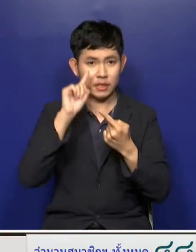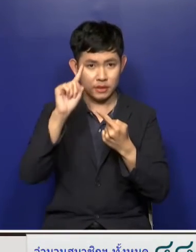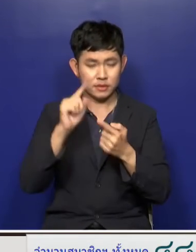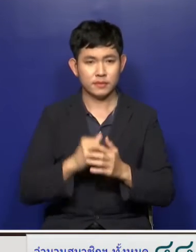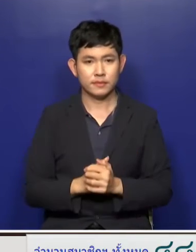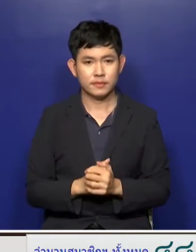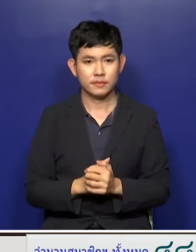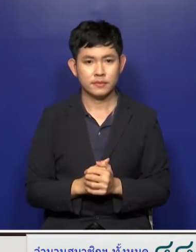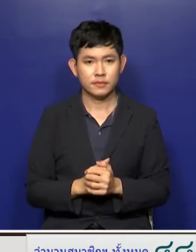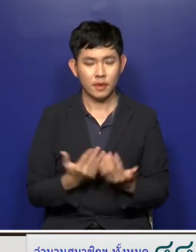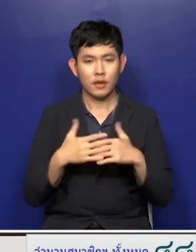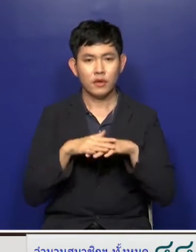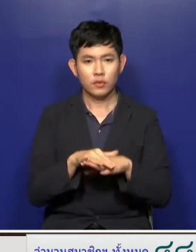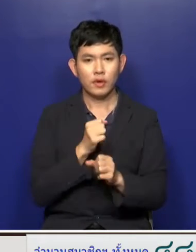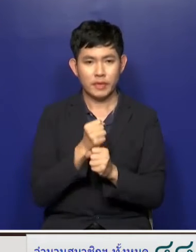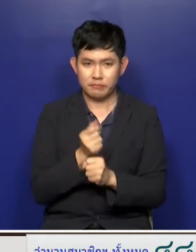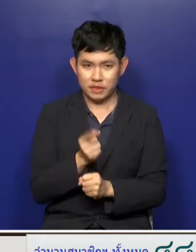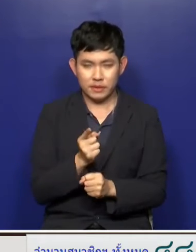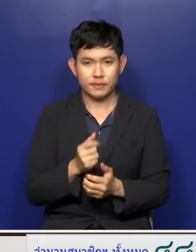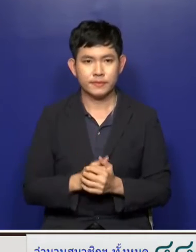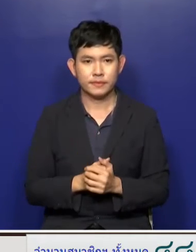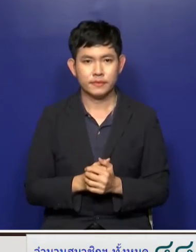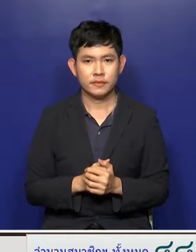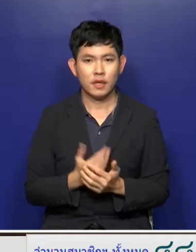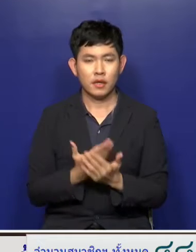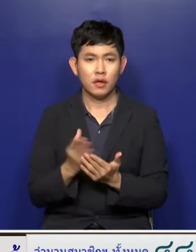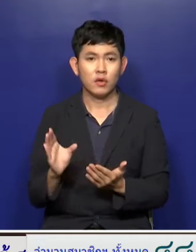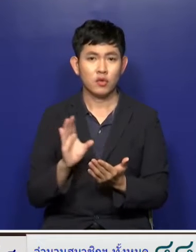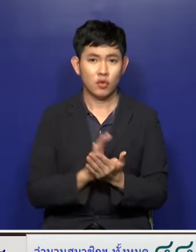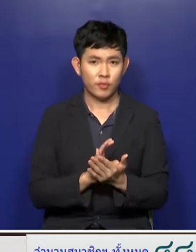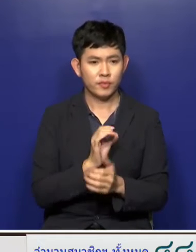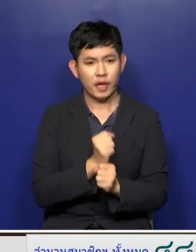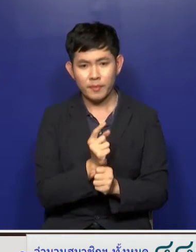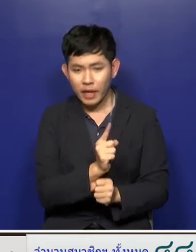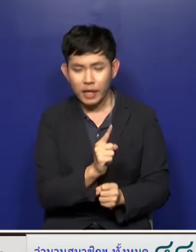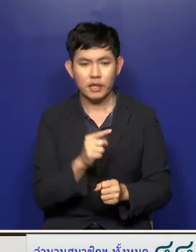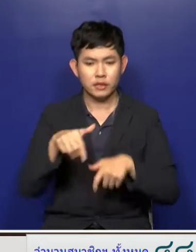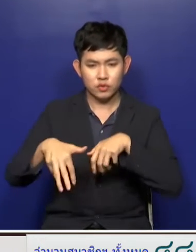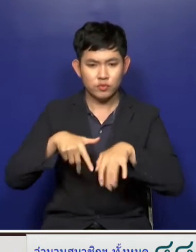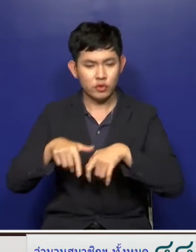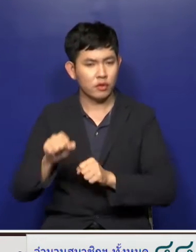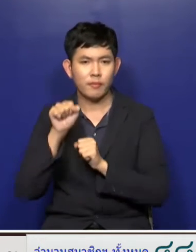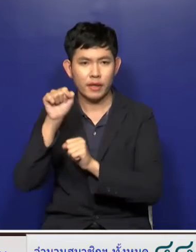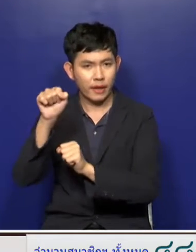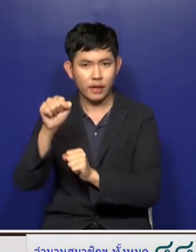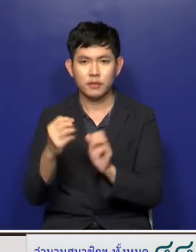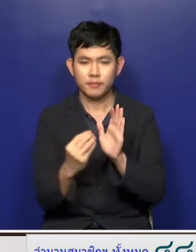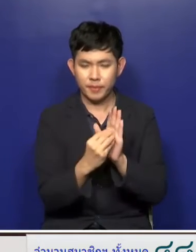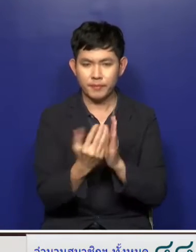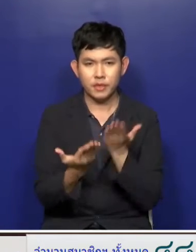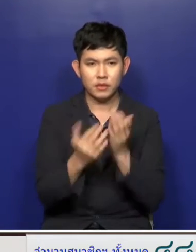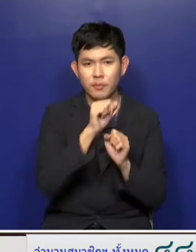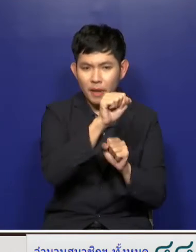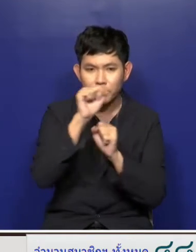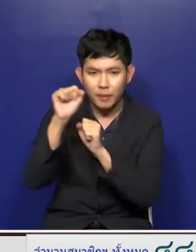แล้วให้เขามีส่นร่วมจิๆมีนรปปมาณที่ไหนในชุมชนใดท่านประกาศเลยเลยไท่านติบปากาศหรอท่านไป